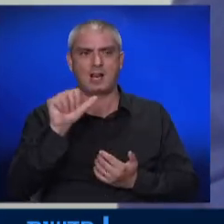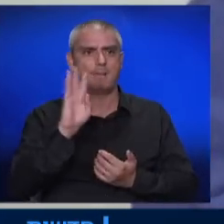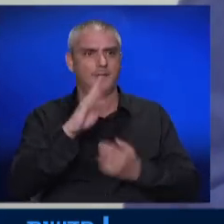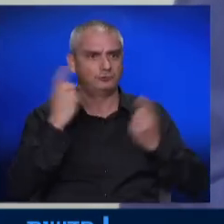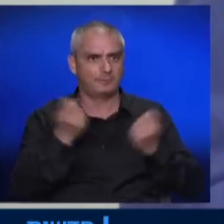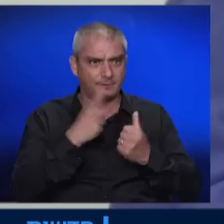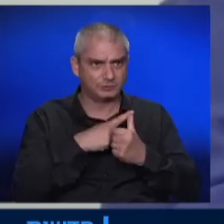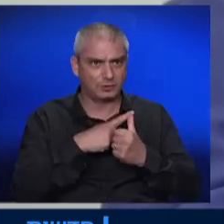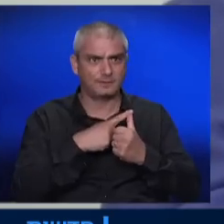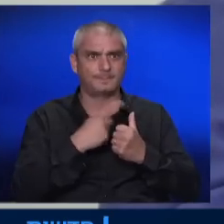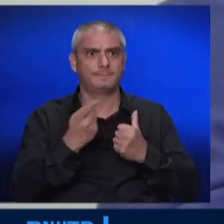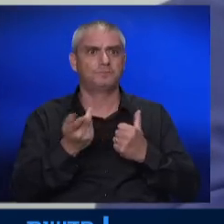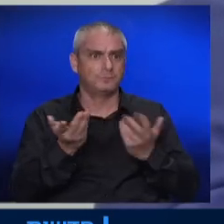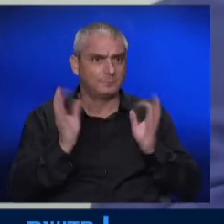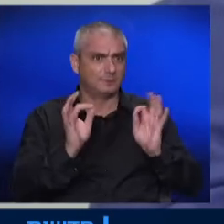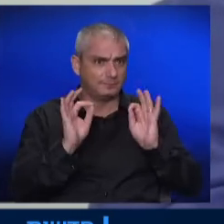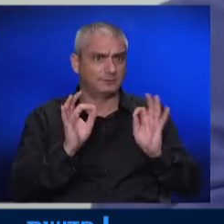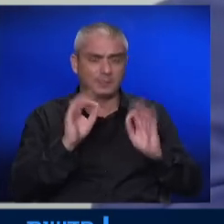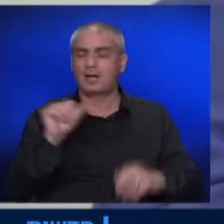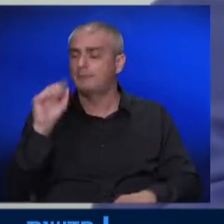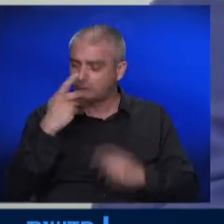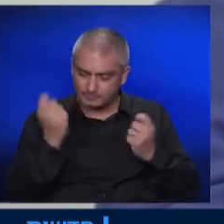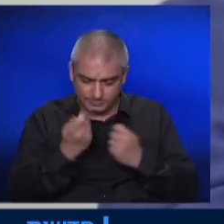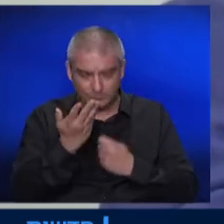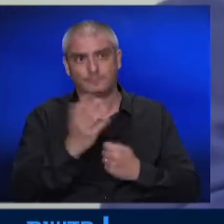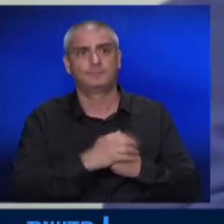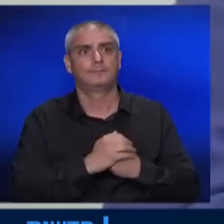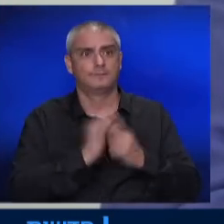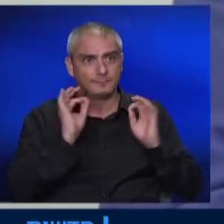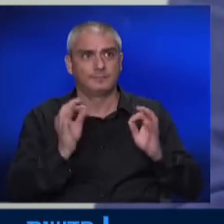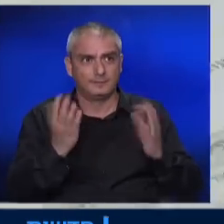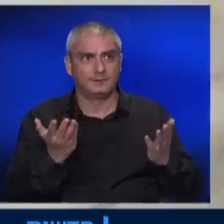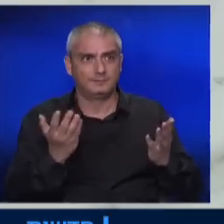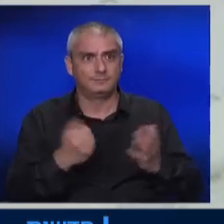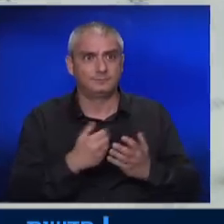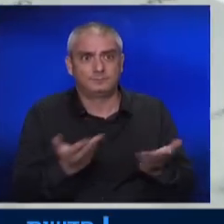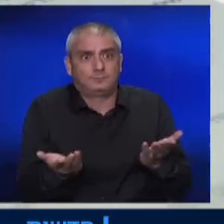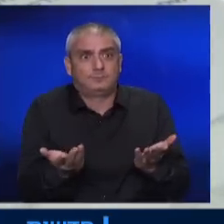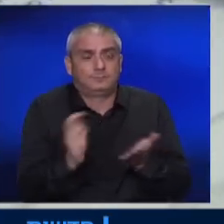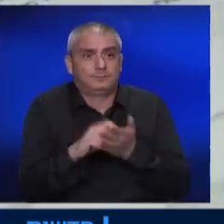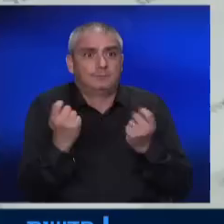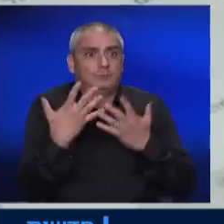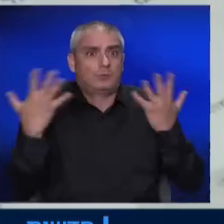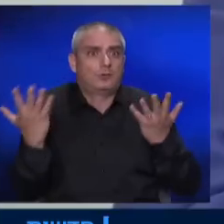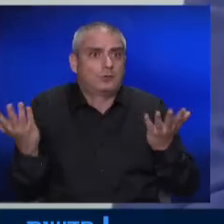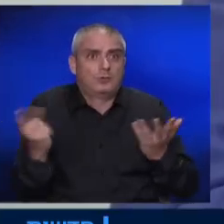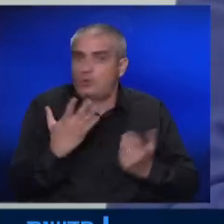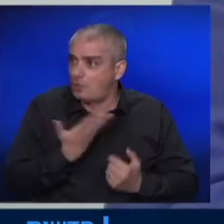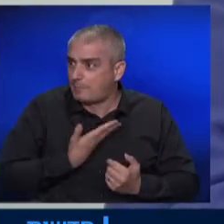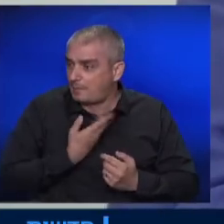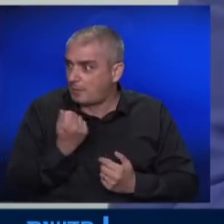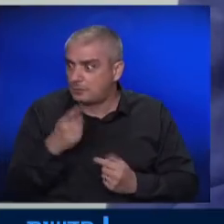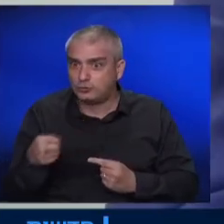הפרסום. בסדר. אלבש הפרסום. לא. משרד פרסום גדול. אז הוא לא מקבל דרך זה את התשלום?